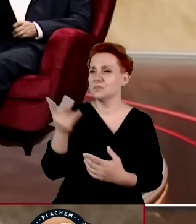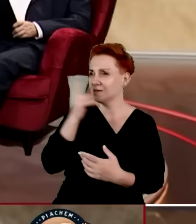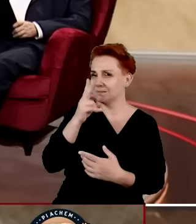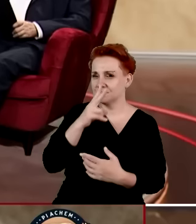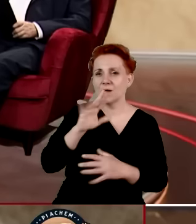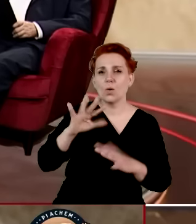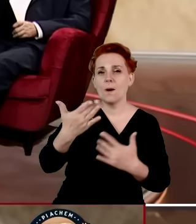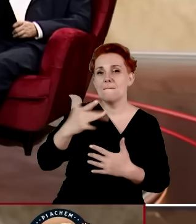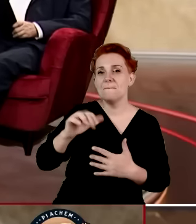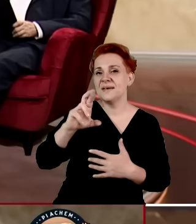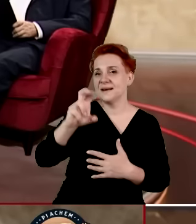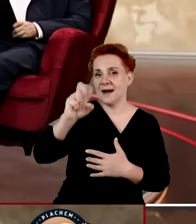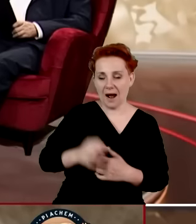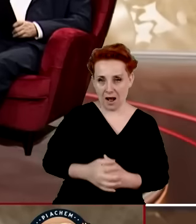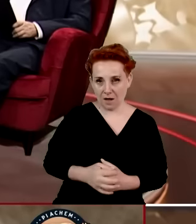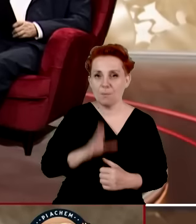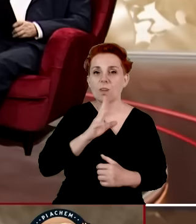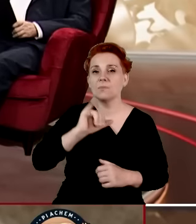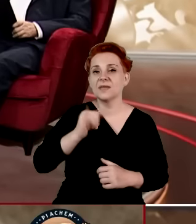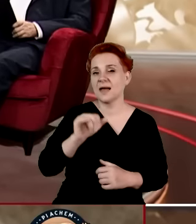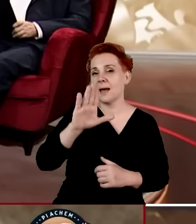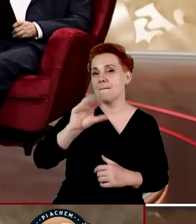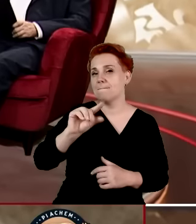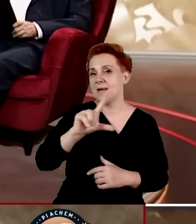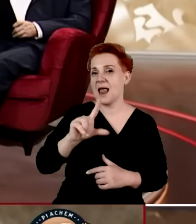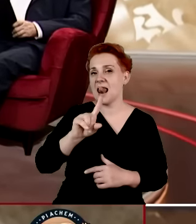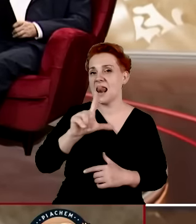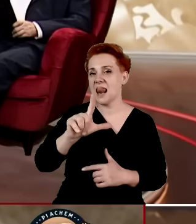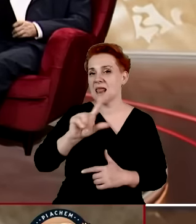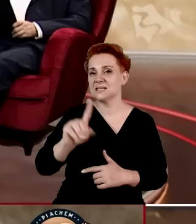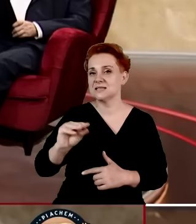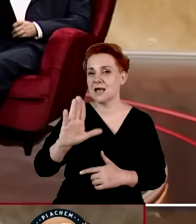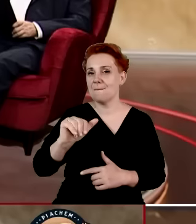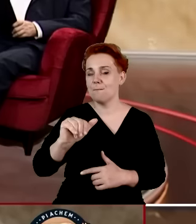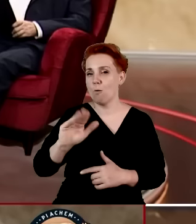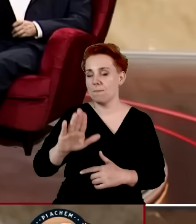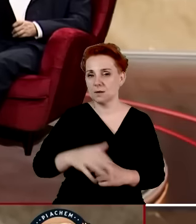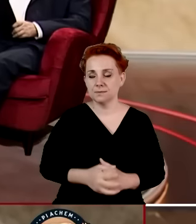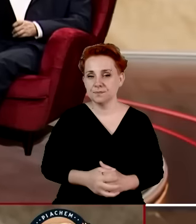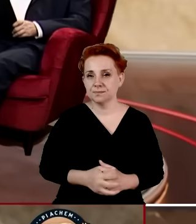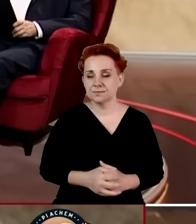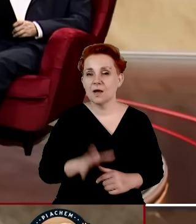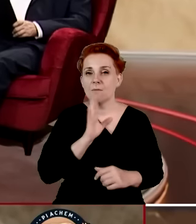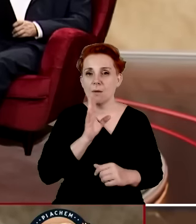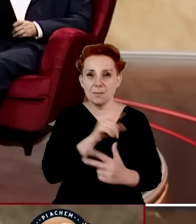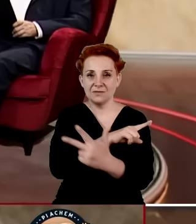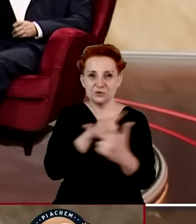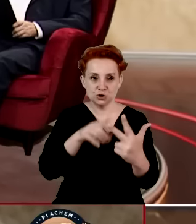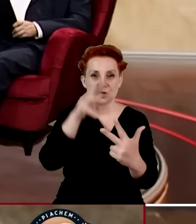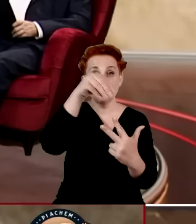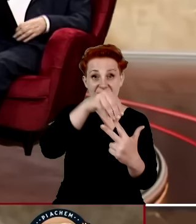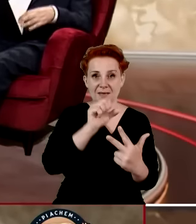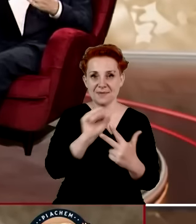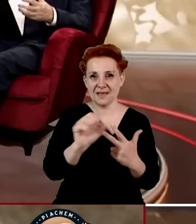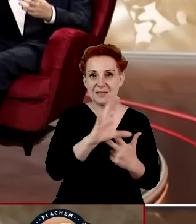Myrchę. To jest tak, że jeśli ktoś myśli, że y wśród trzech króli jest Belzebub i